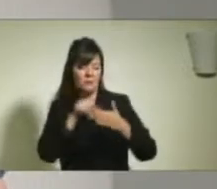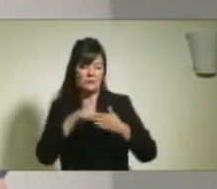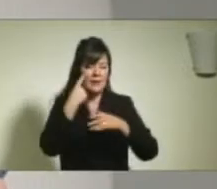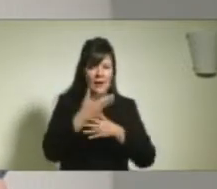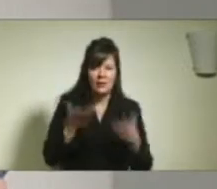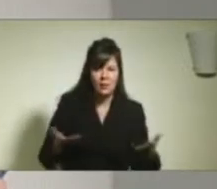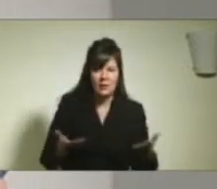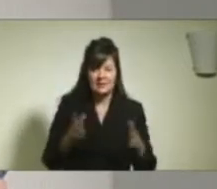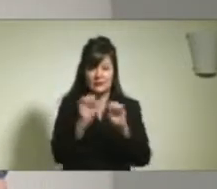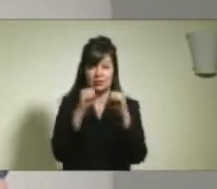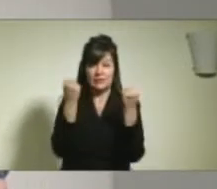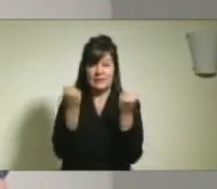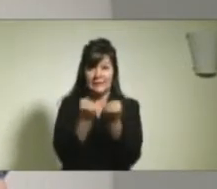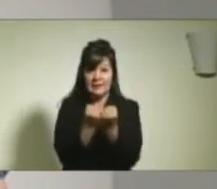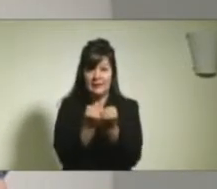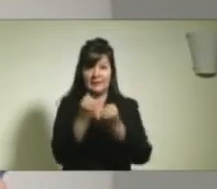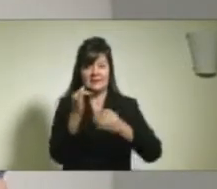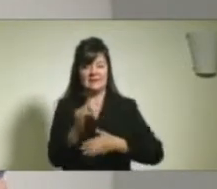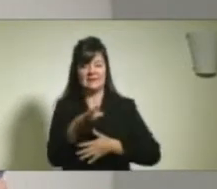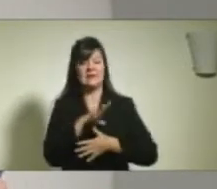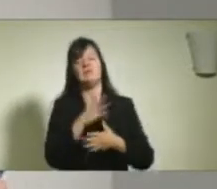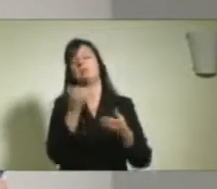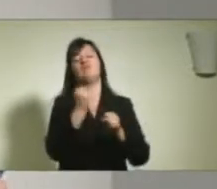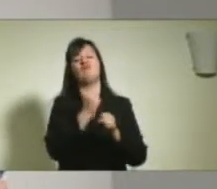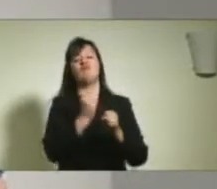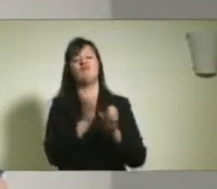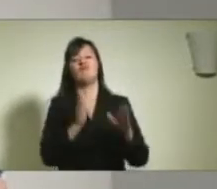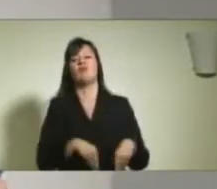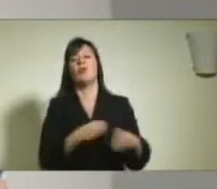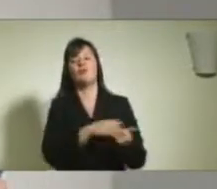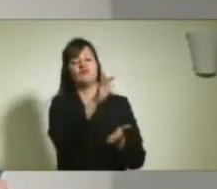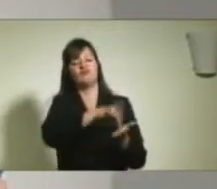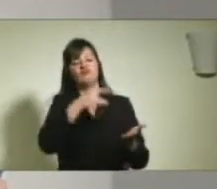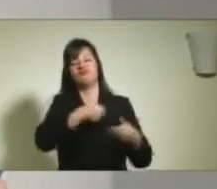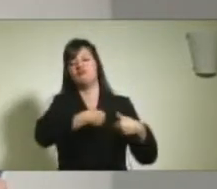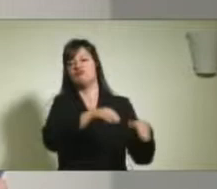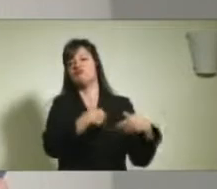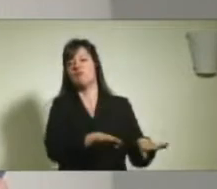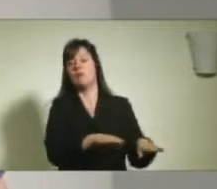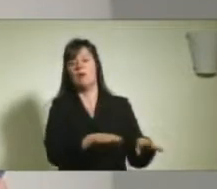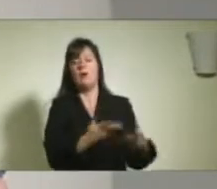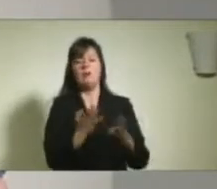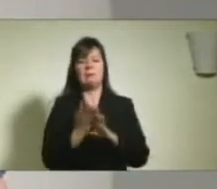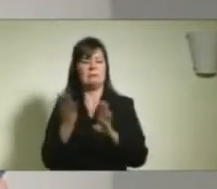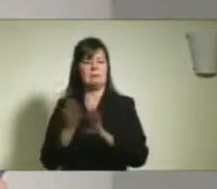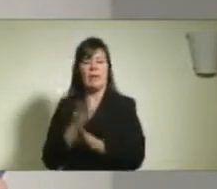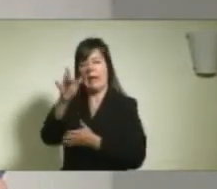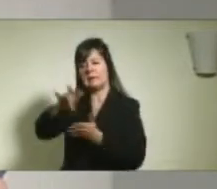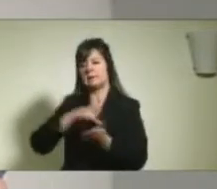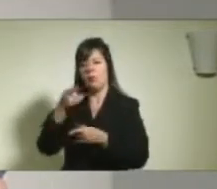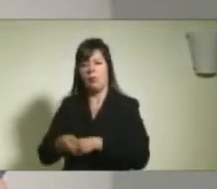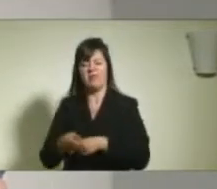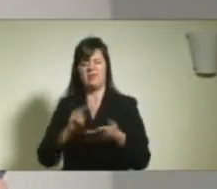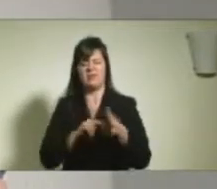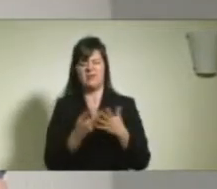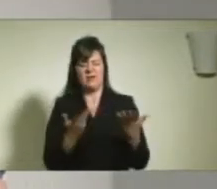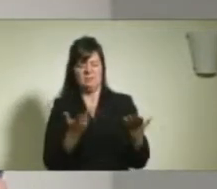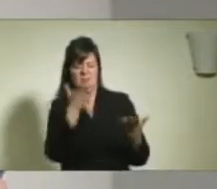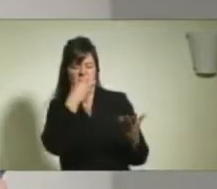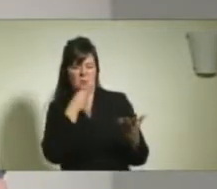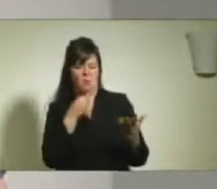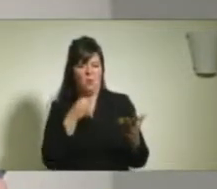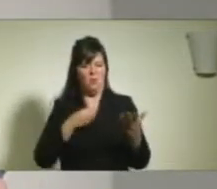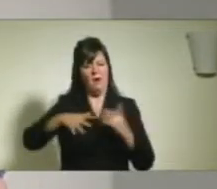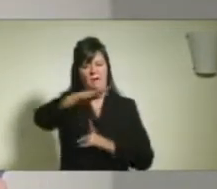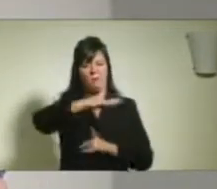allons-nous avoir si les travailleurs sont maltraités et d'autre part, les clients sont exploités à mort? Et on sait qu'un